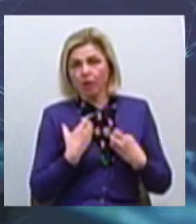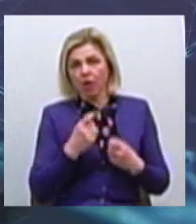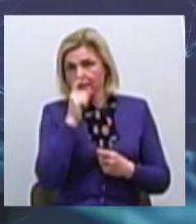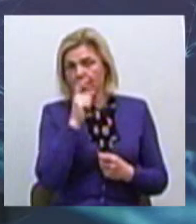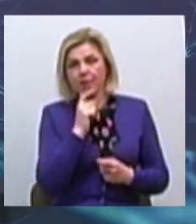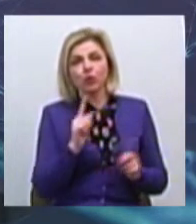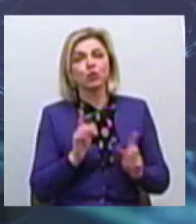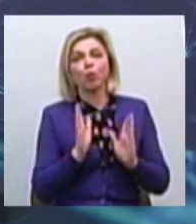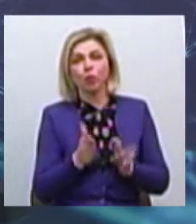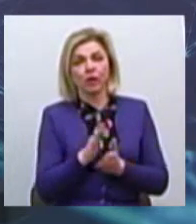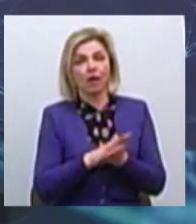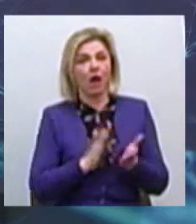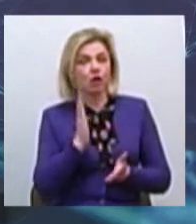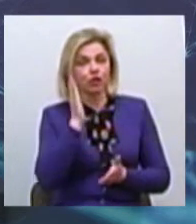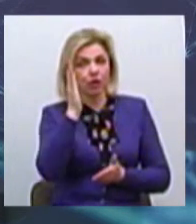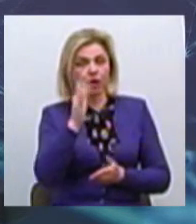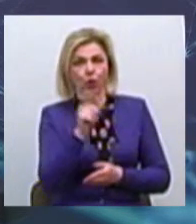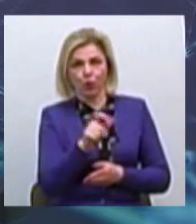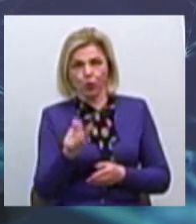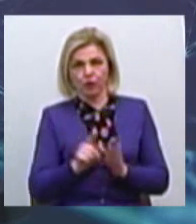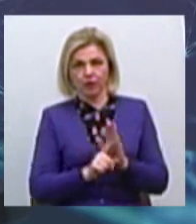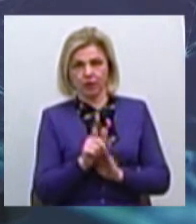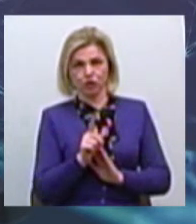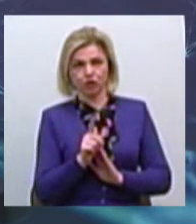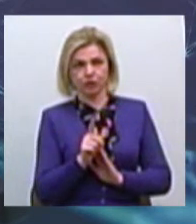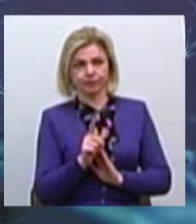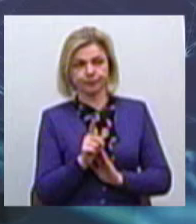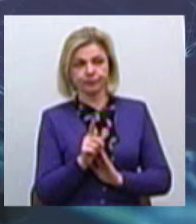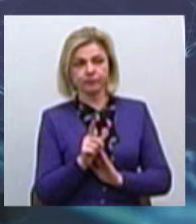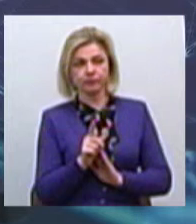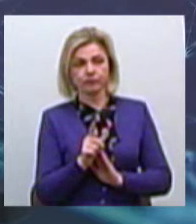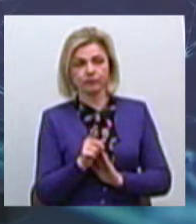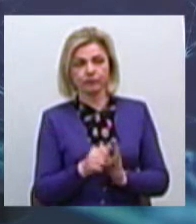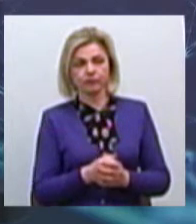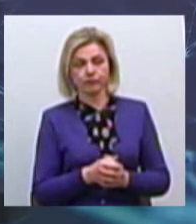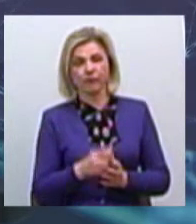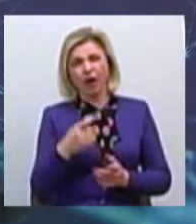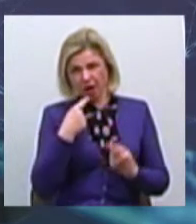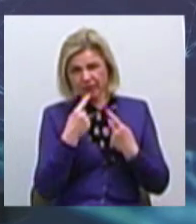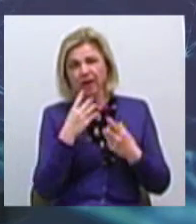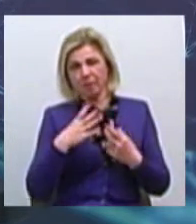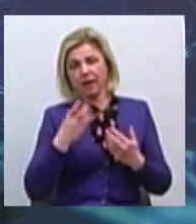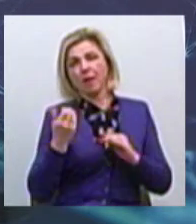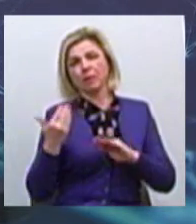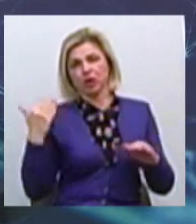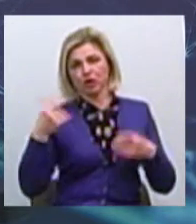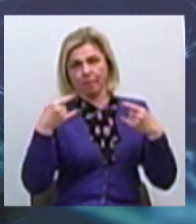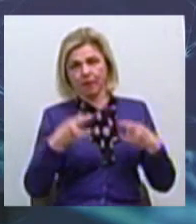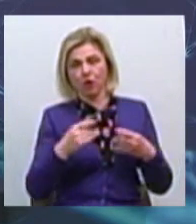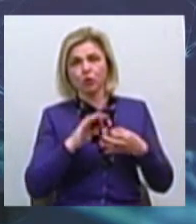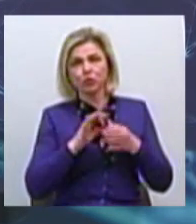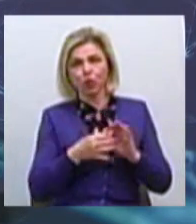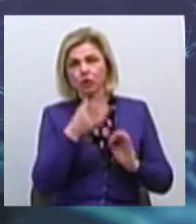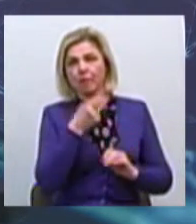будет дальше, люди начинают, мы уже говорили, кажется, в прежних передачах, в сложные периоды